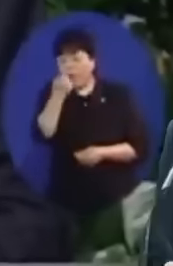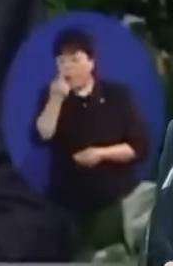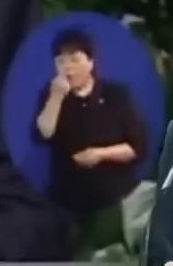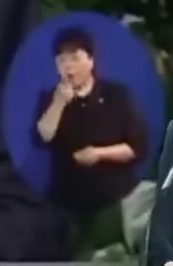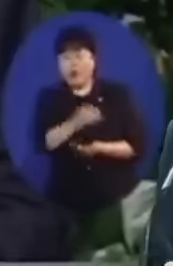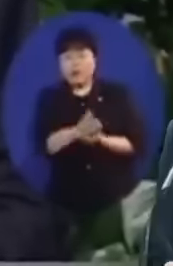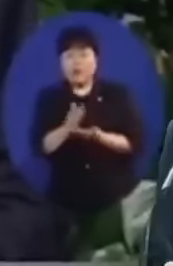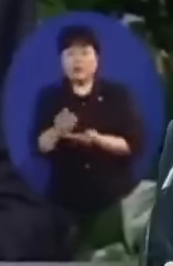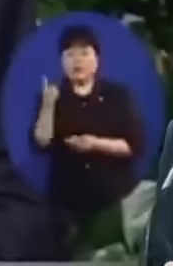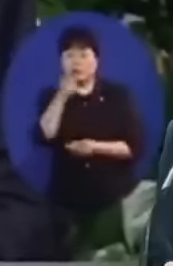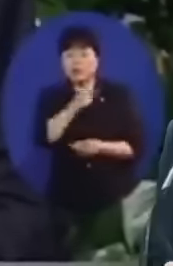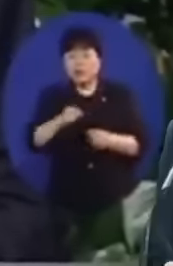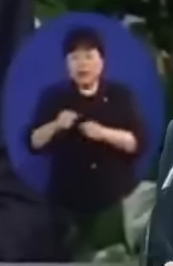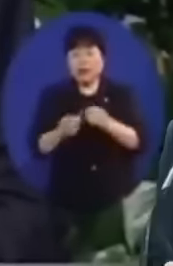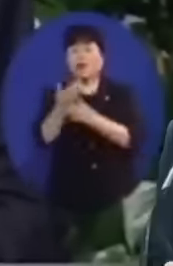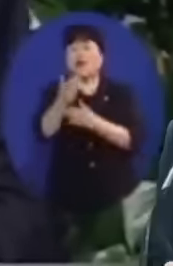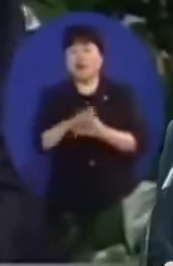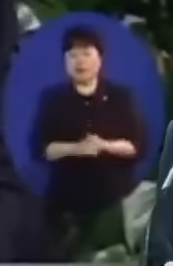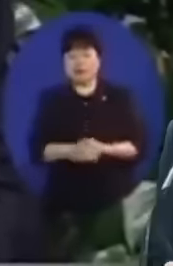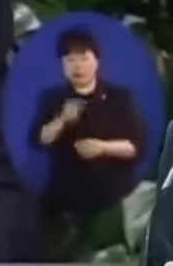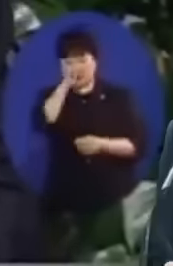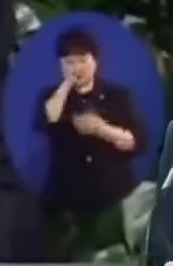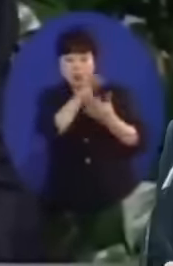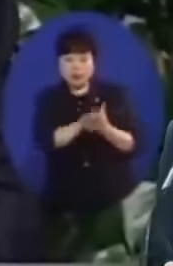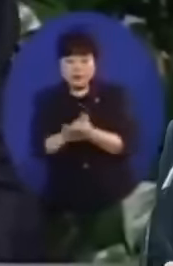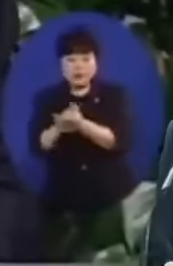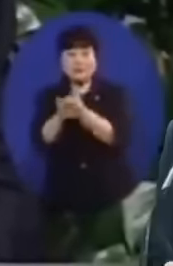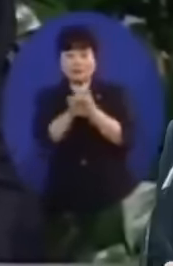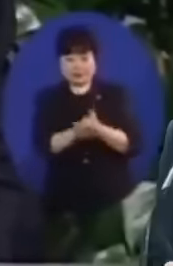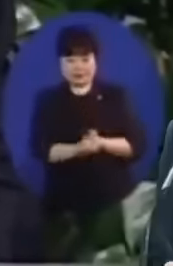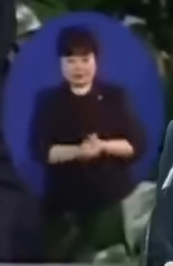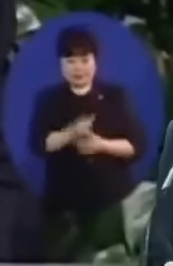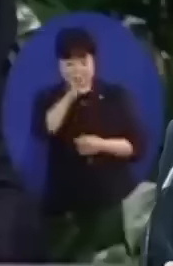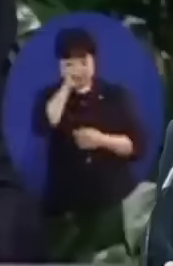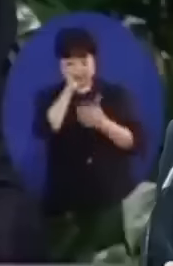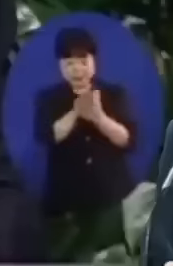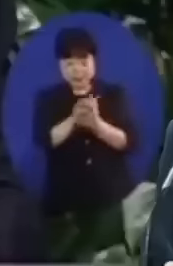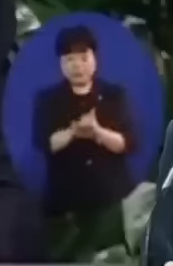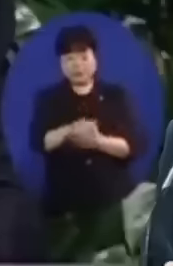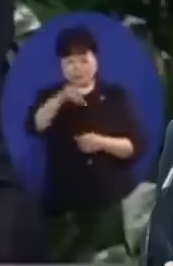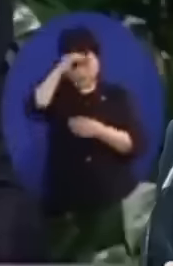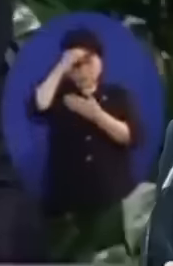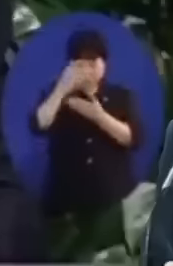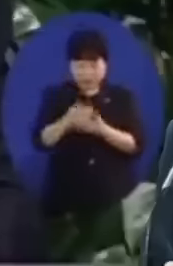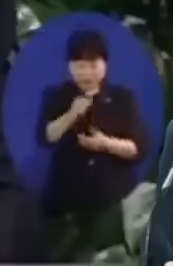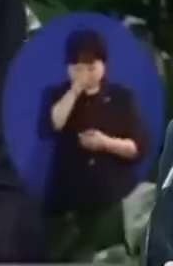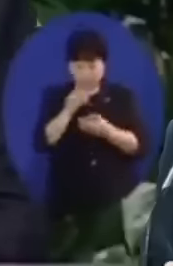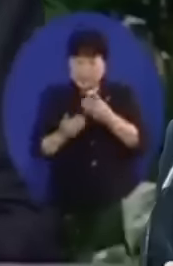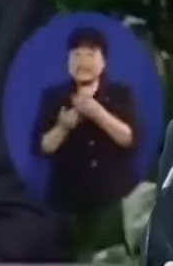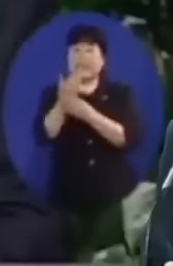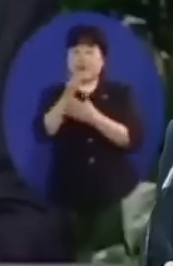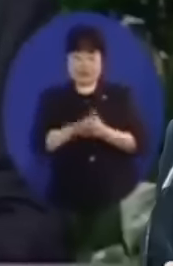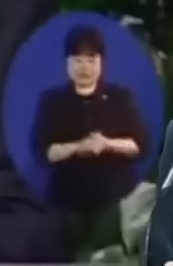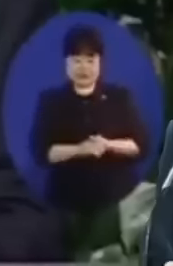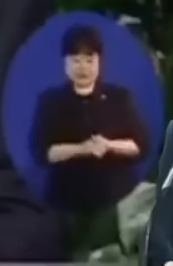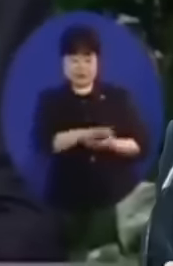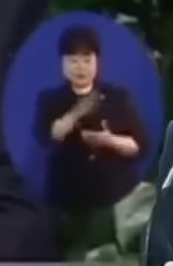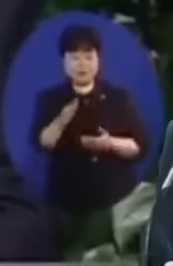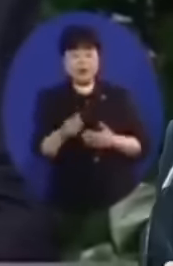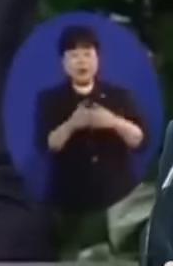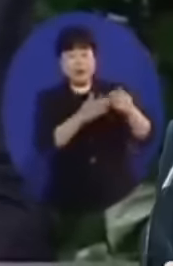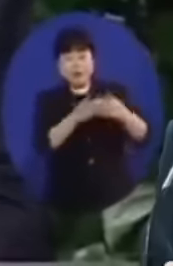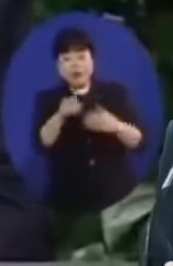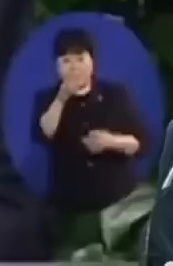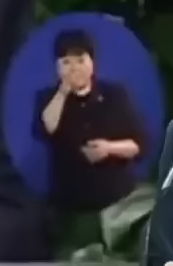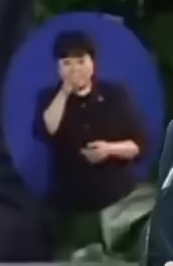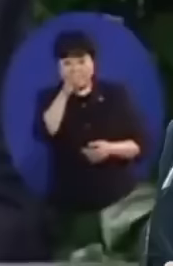여러 가지 일을 해요. 좋은 친구를 사귀면 좋은 친구를 닮아서 좋은 일을 하게 되는 것입니다. 우리도 경험이